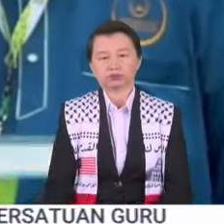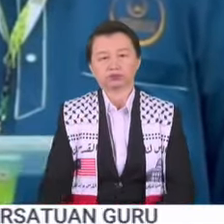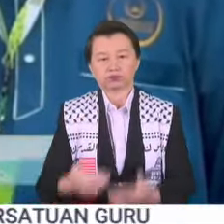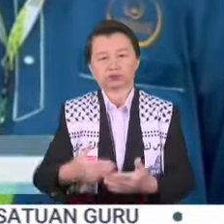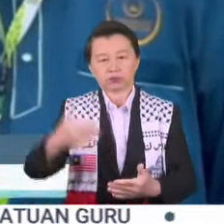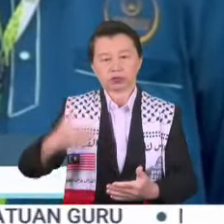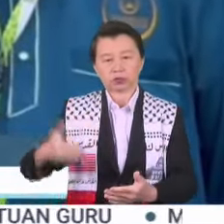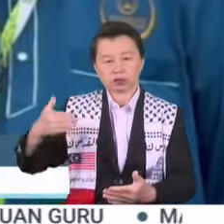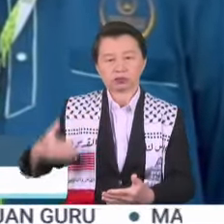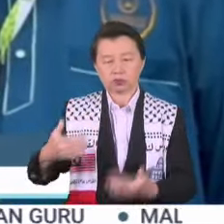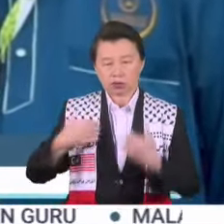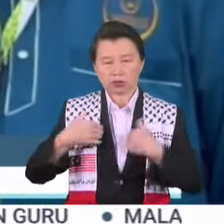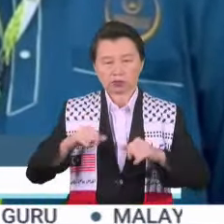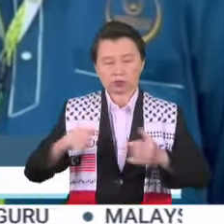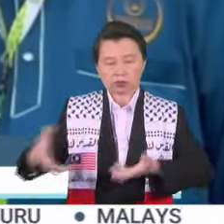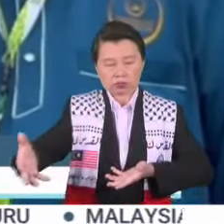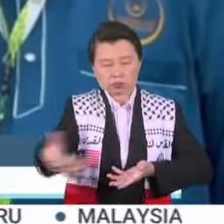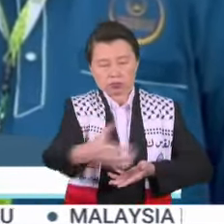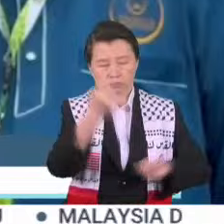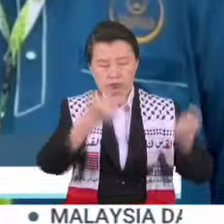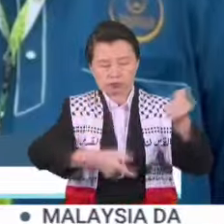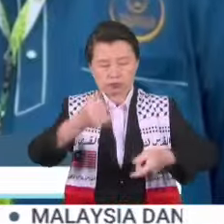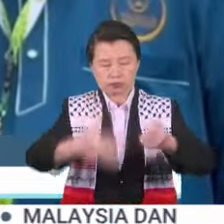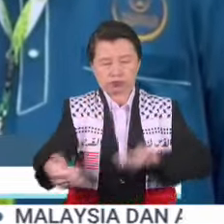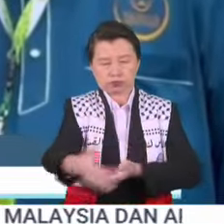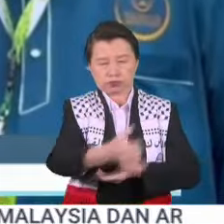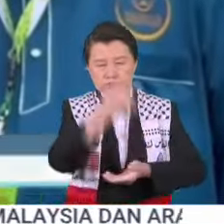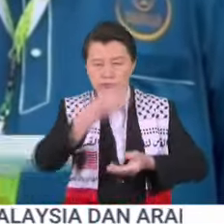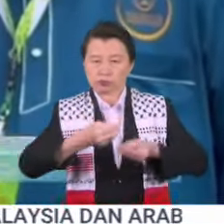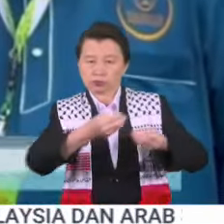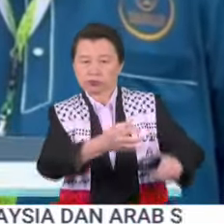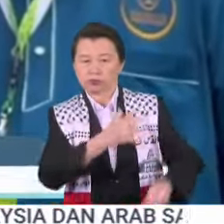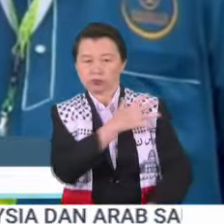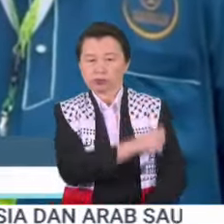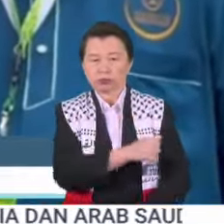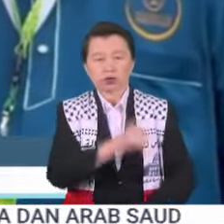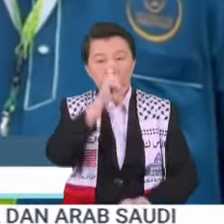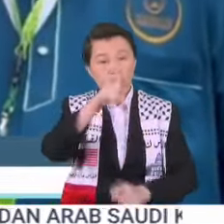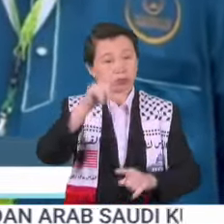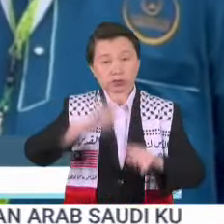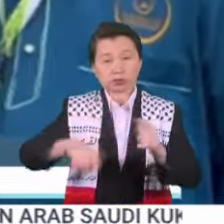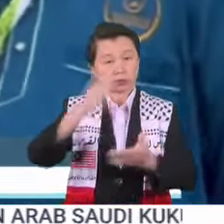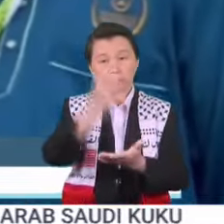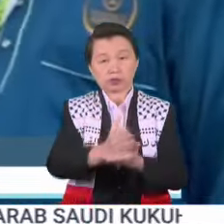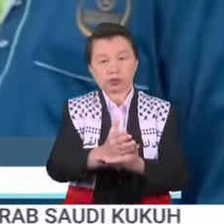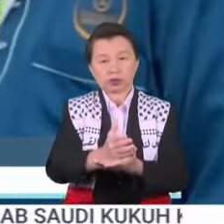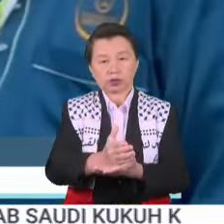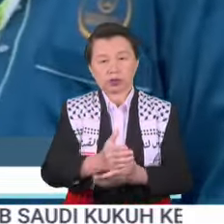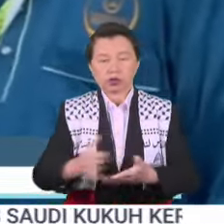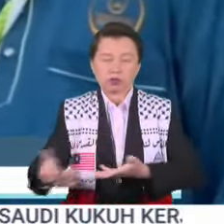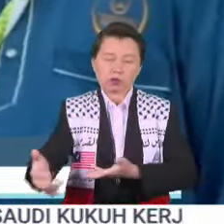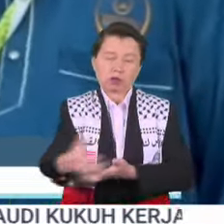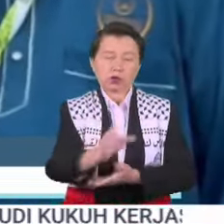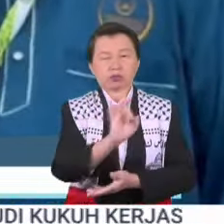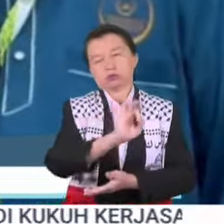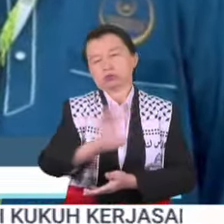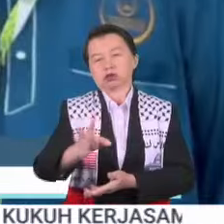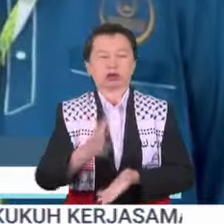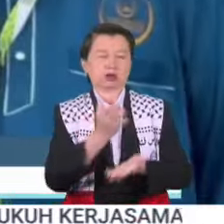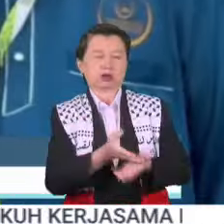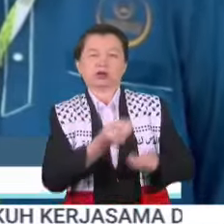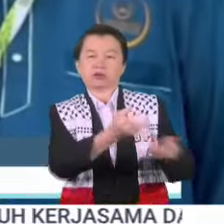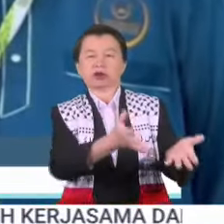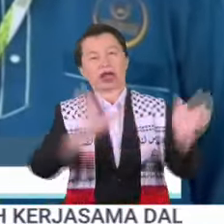ini kita dah buat kutipan, sebenarnya solidariti kepada Palestin ini tidak boleh berhenti. Mana kita buat sekali kita berhenti tak boleh, dia kena